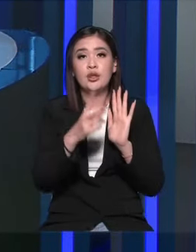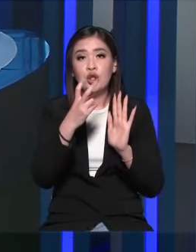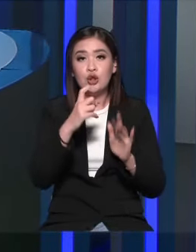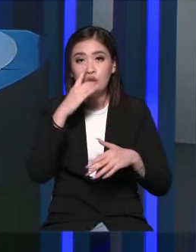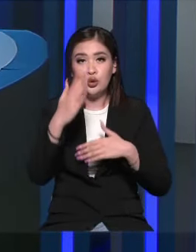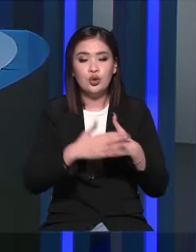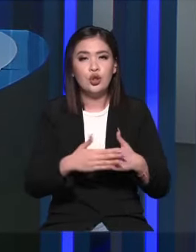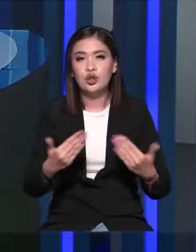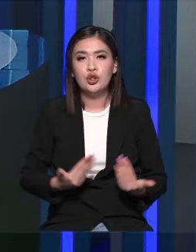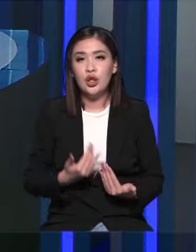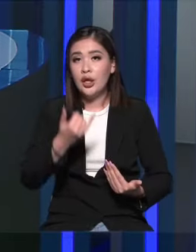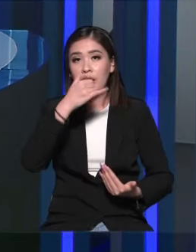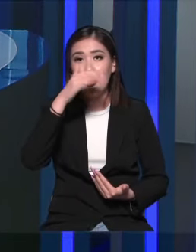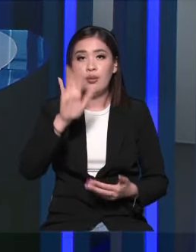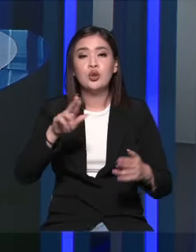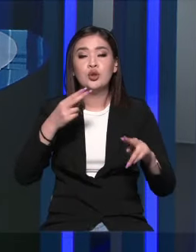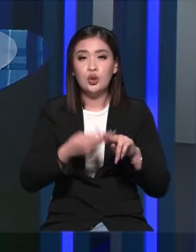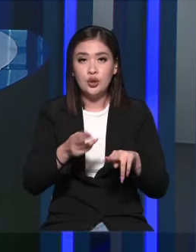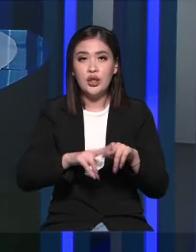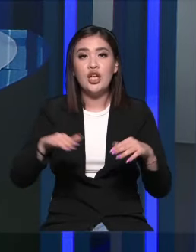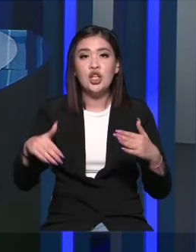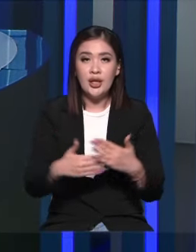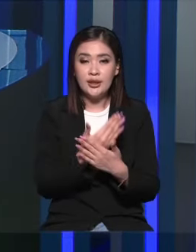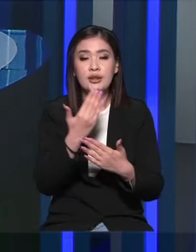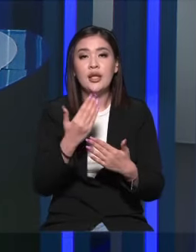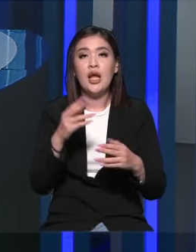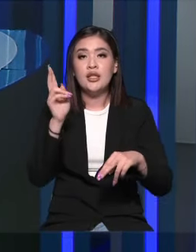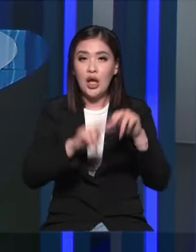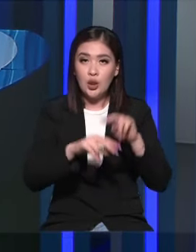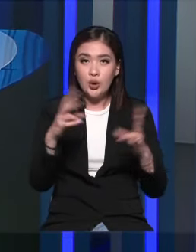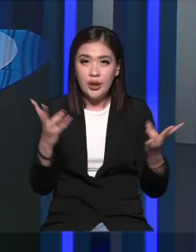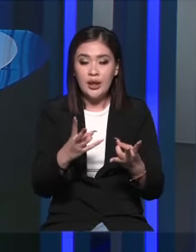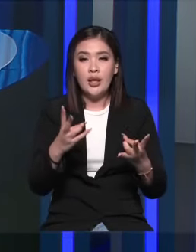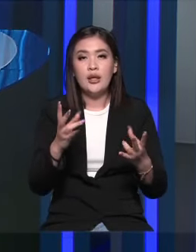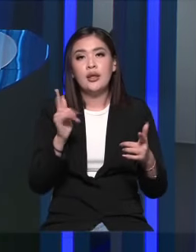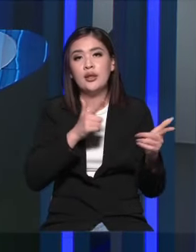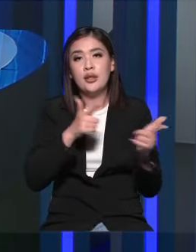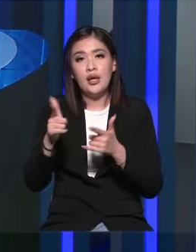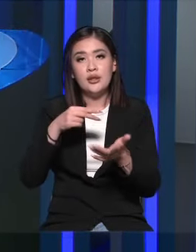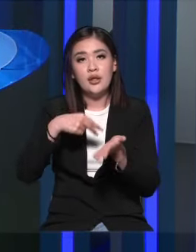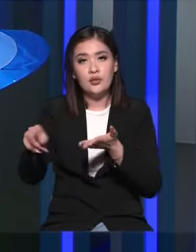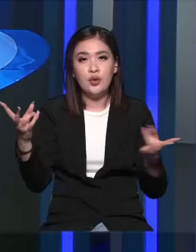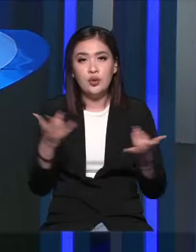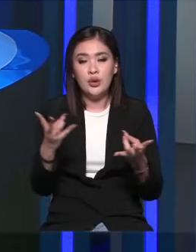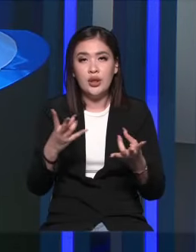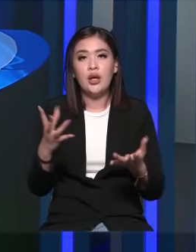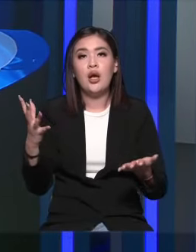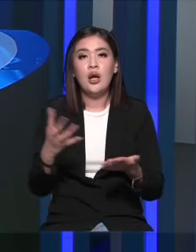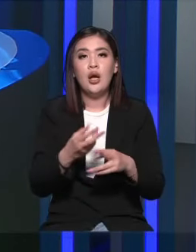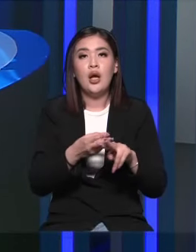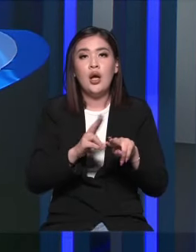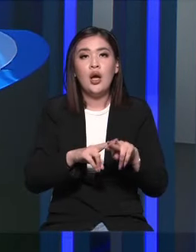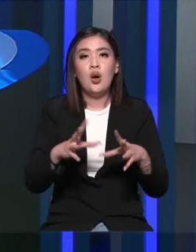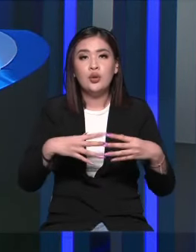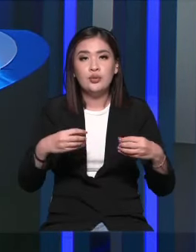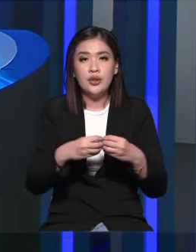үй тұруға жарамсыз. Сондықтан жаңасын салу керек, болмаса дайынын сатып алу керек. Бүгінде 6200-ге тарта отбасына